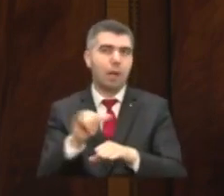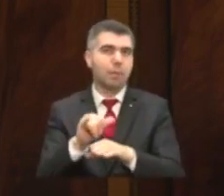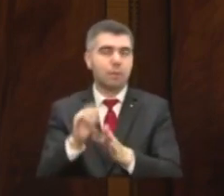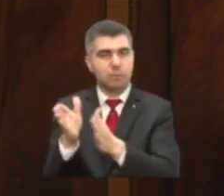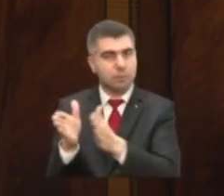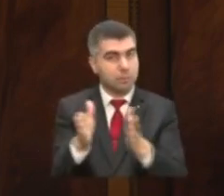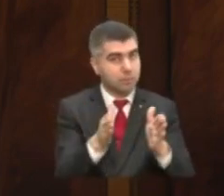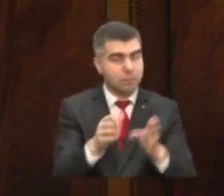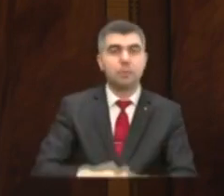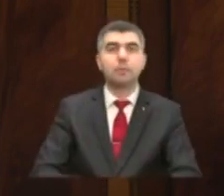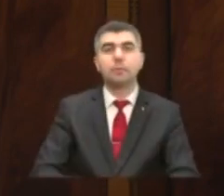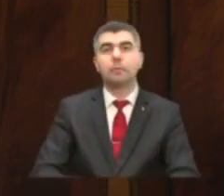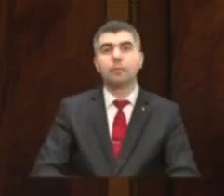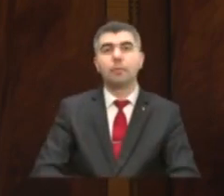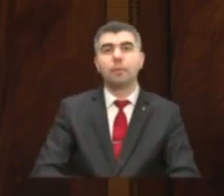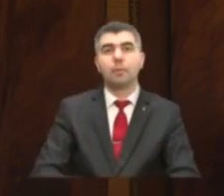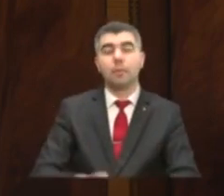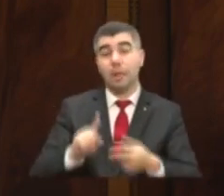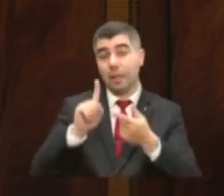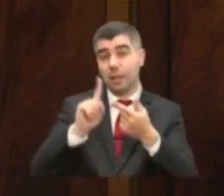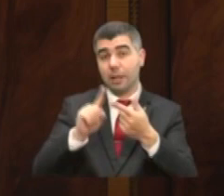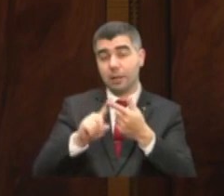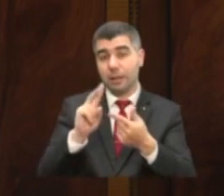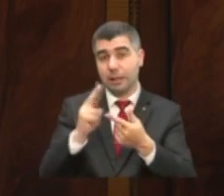المستوى الثاني واللي ايضا